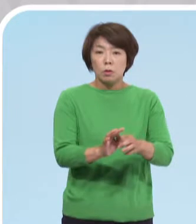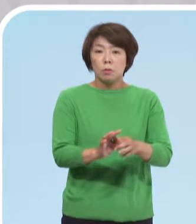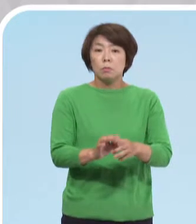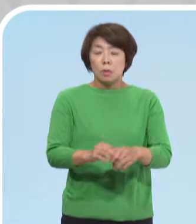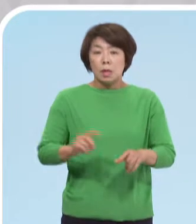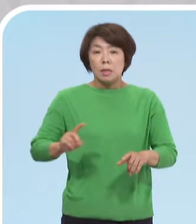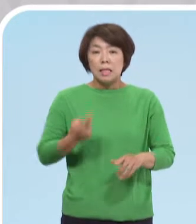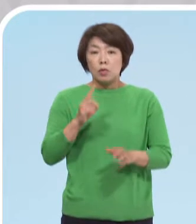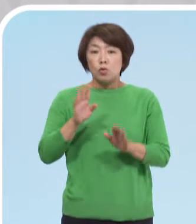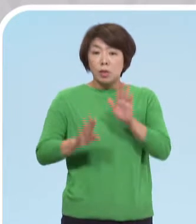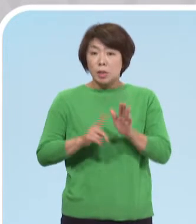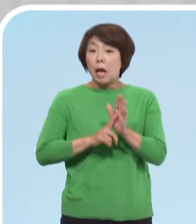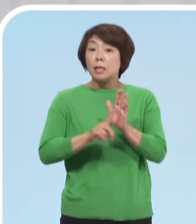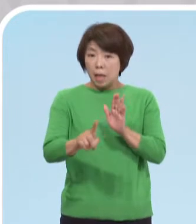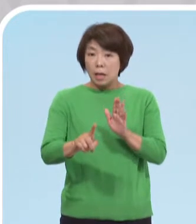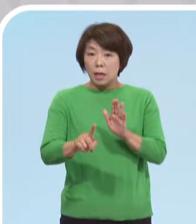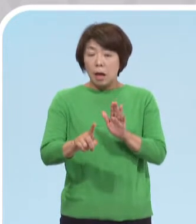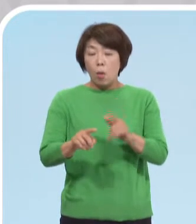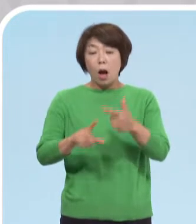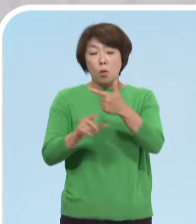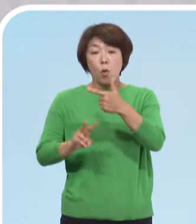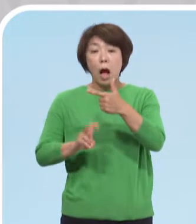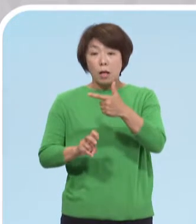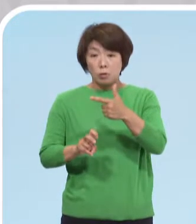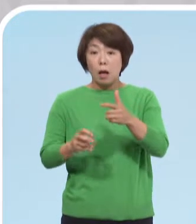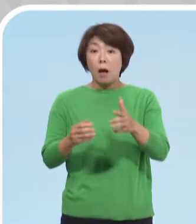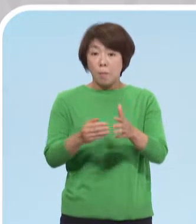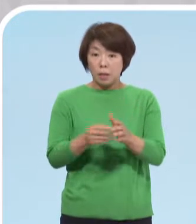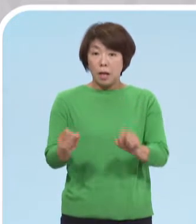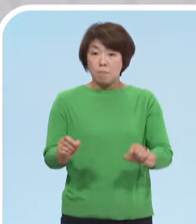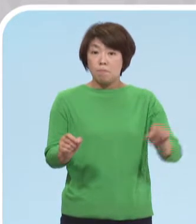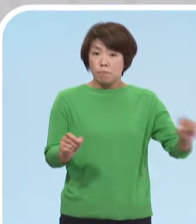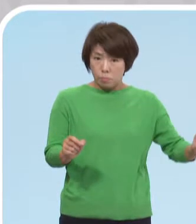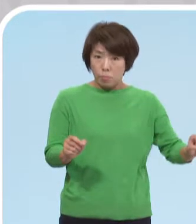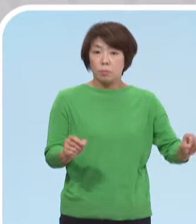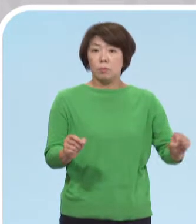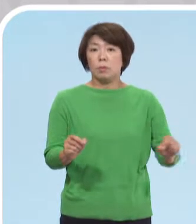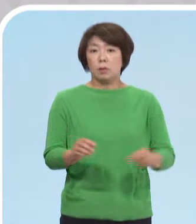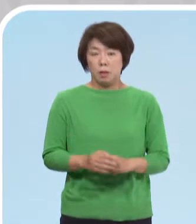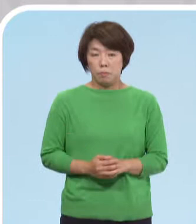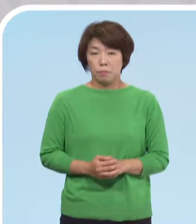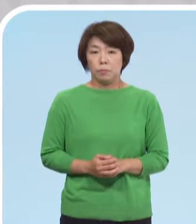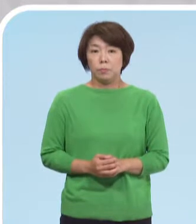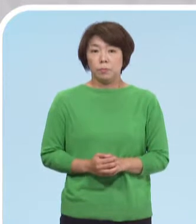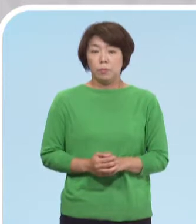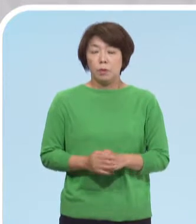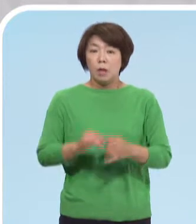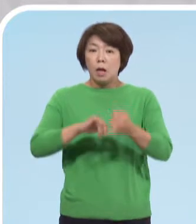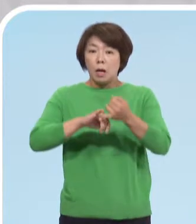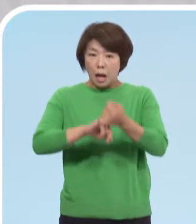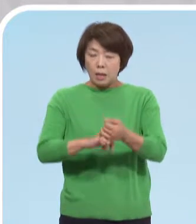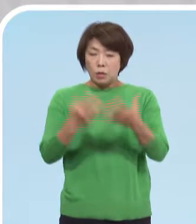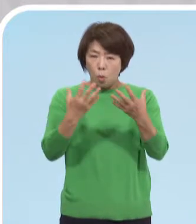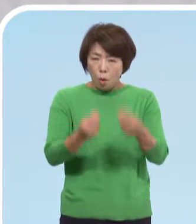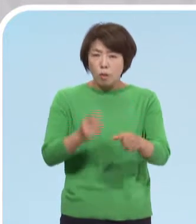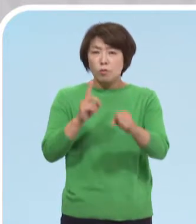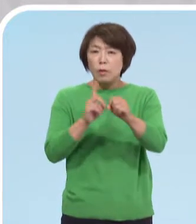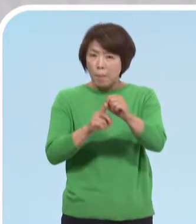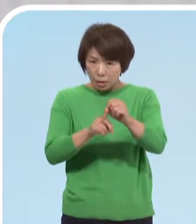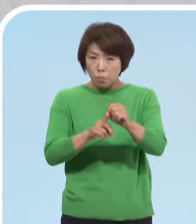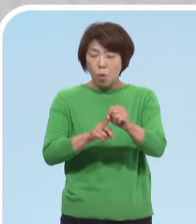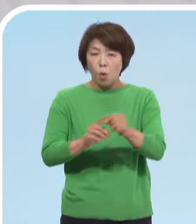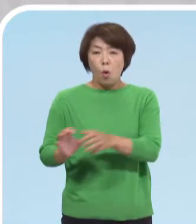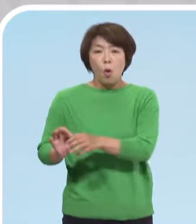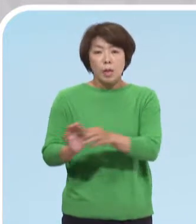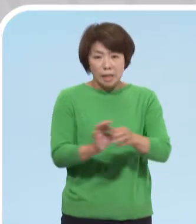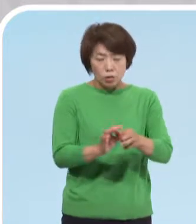ため緊急事態宣言が6月20日まで再延長となりました。必ず収束させるためにも